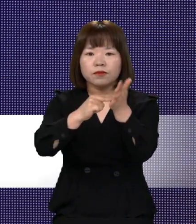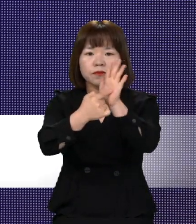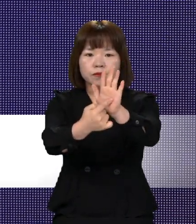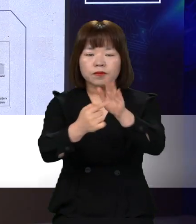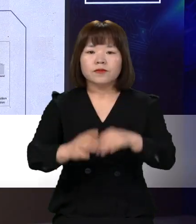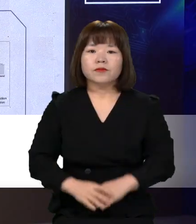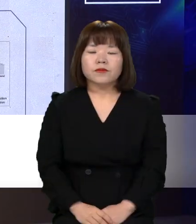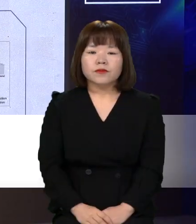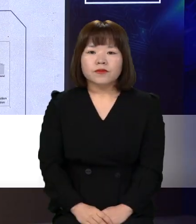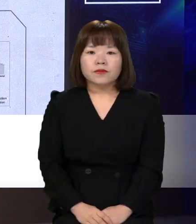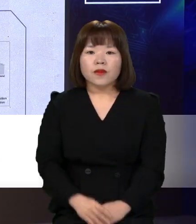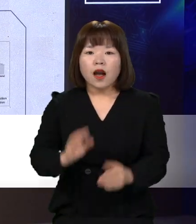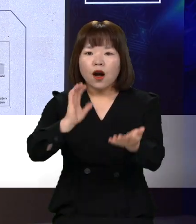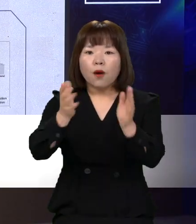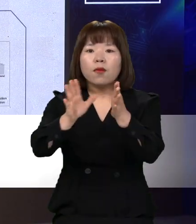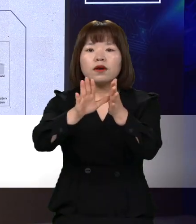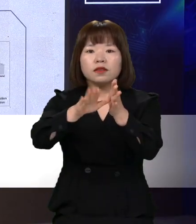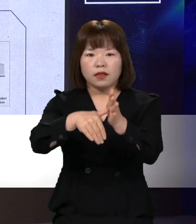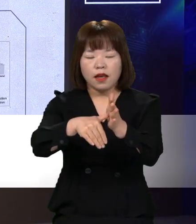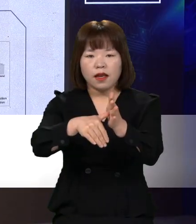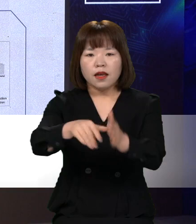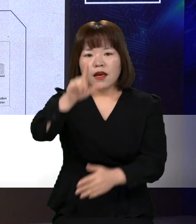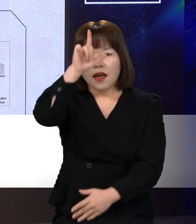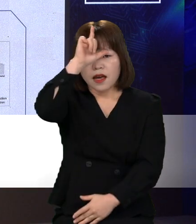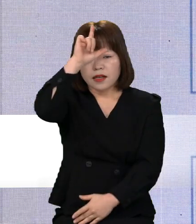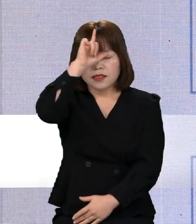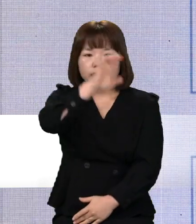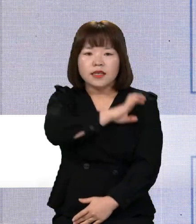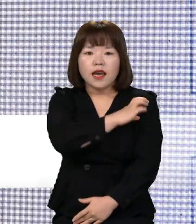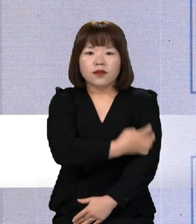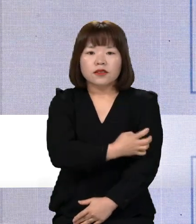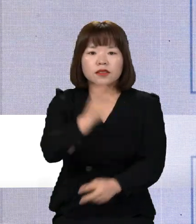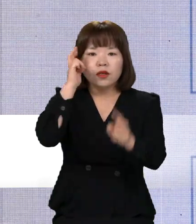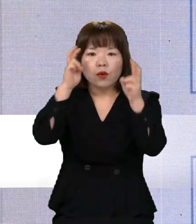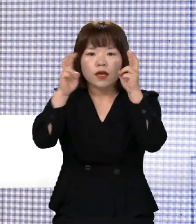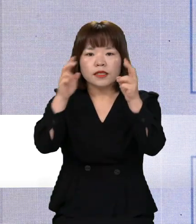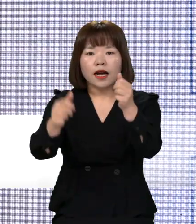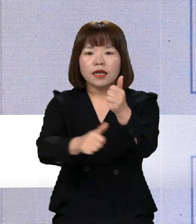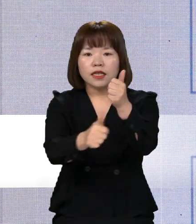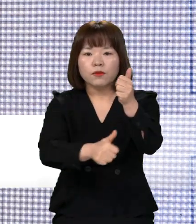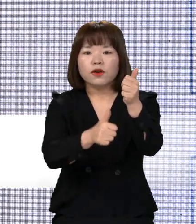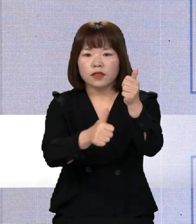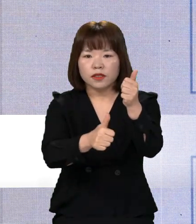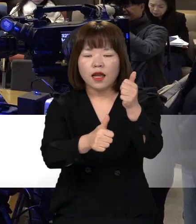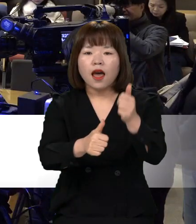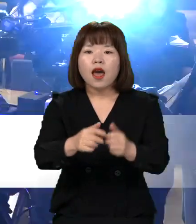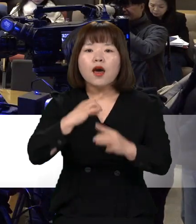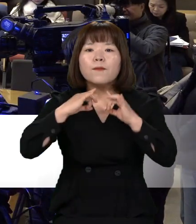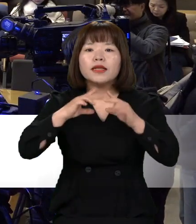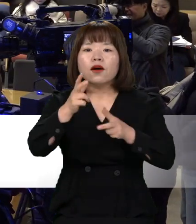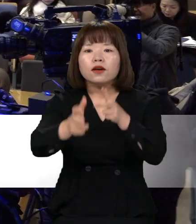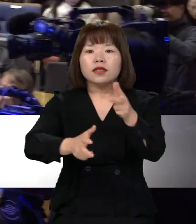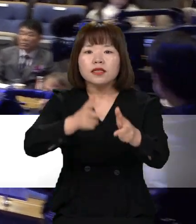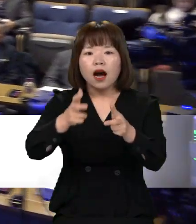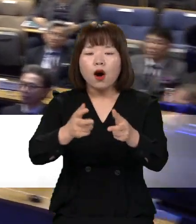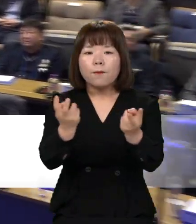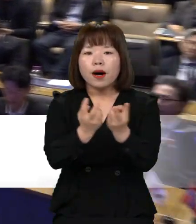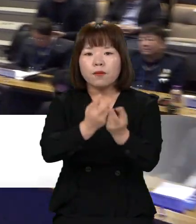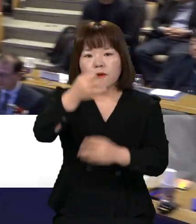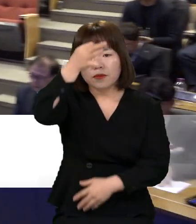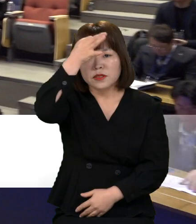했습니다 이날 컨퍼런스 기조강연을 맡은 정무 LG 에너지 솔루션 상문은 배터리 사업 전략과